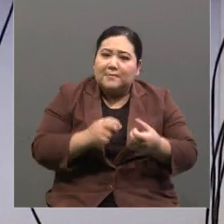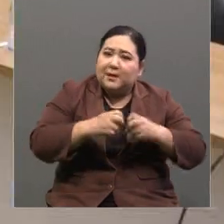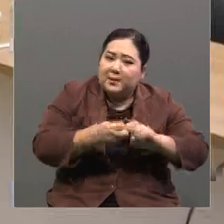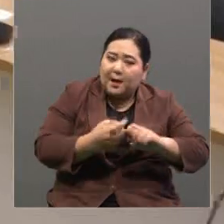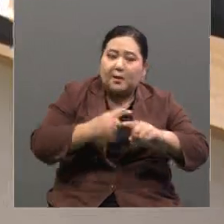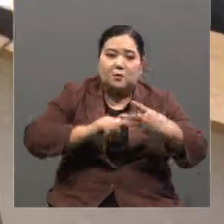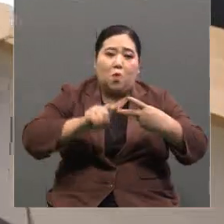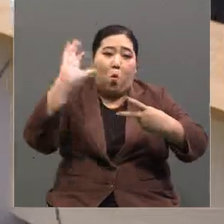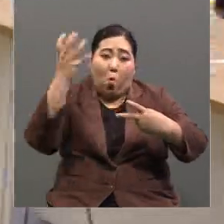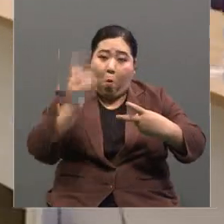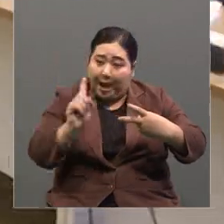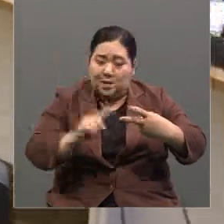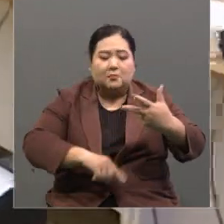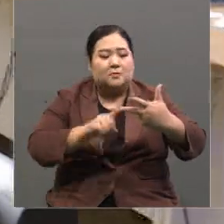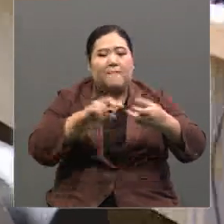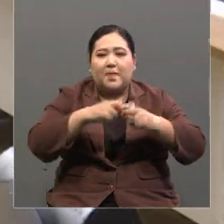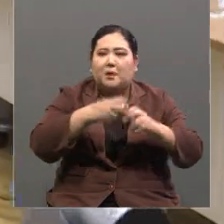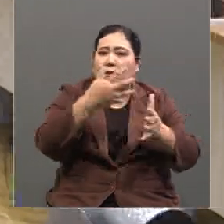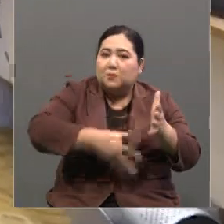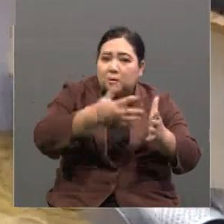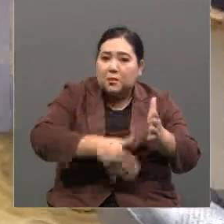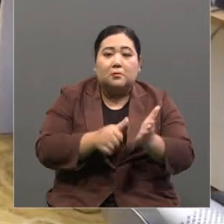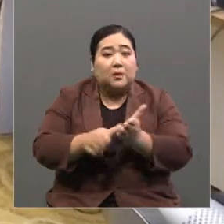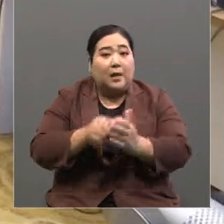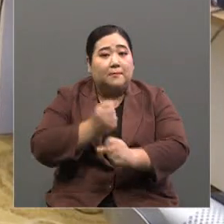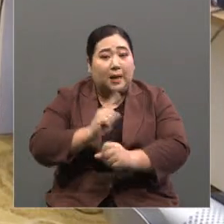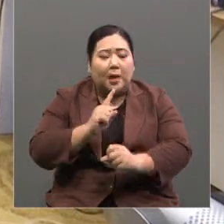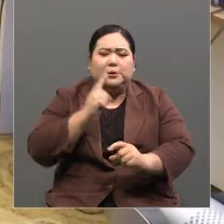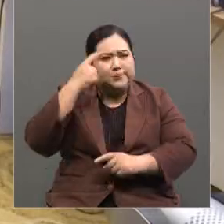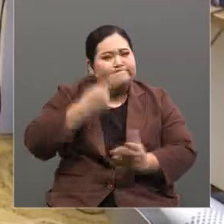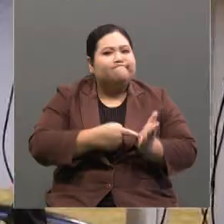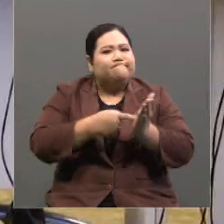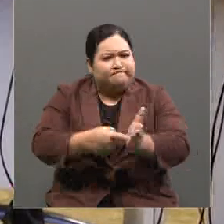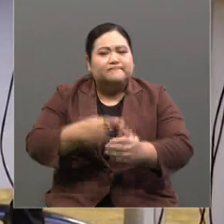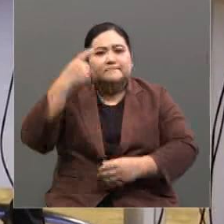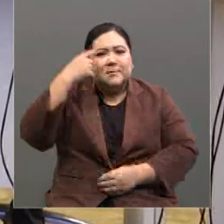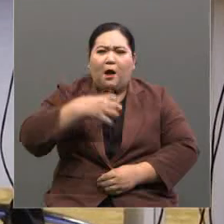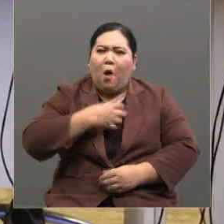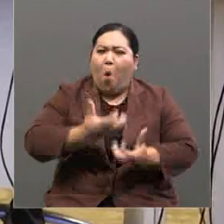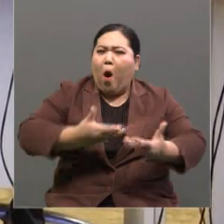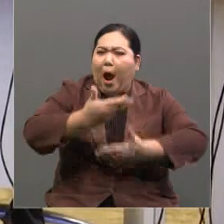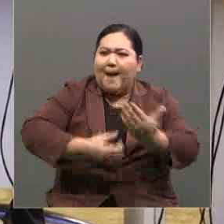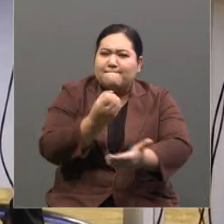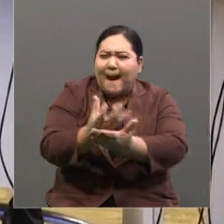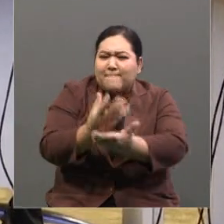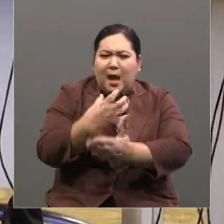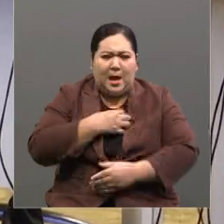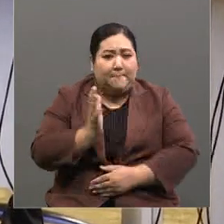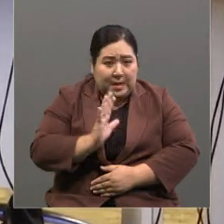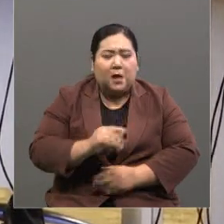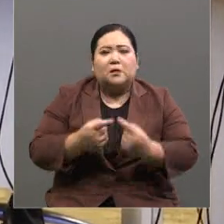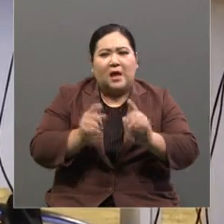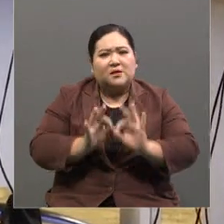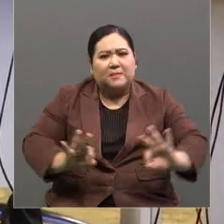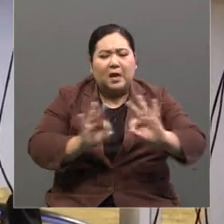ถานการณ์โลกปัญหาอุปสรรคสิ่งที่ต้องแก้ไขพร้อมยืนยันว่าไม่ได้อยากขายสินค้าราคาแพงแต่ขึ้นอยู่กับห่วง